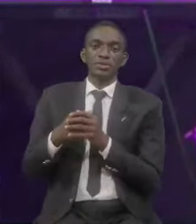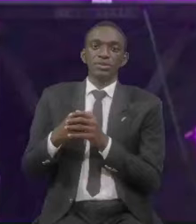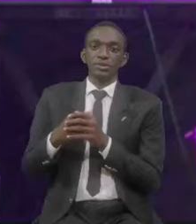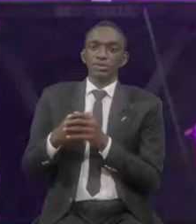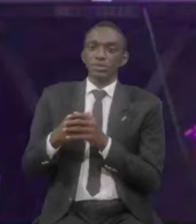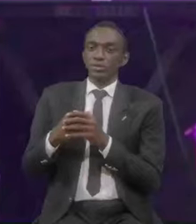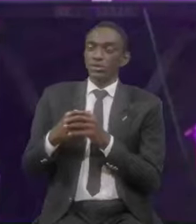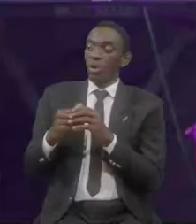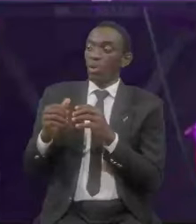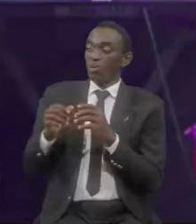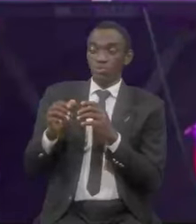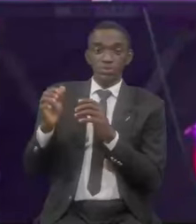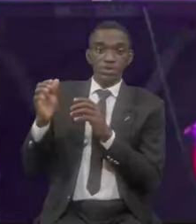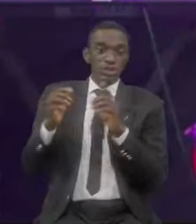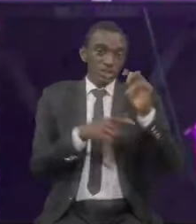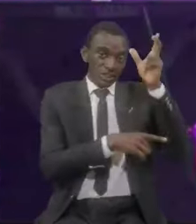C'est seulement son talon.